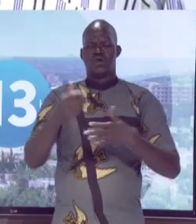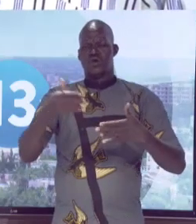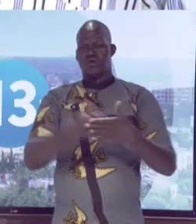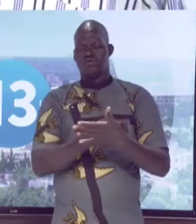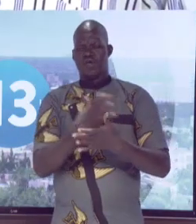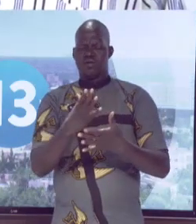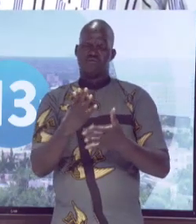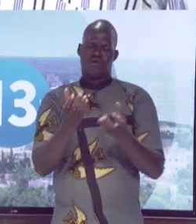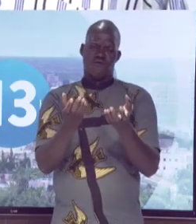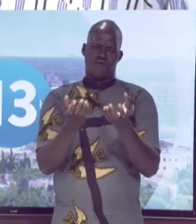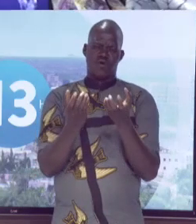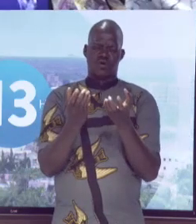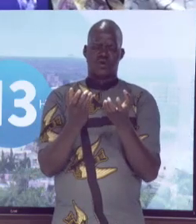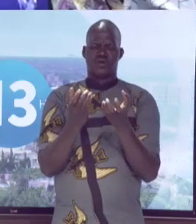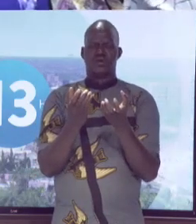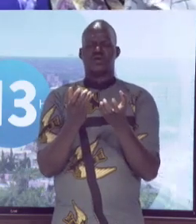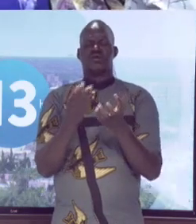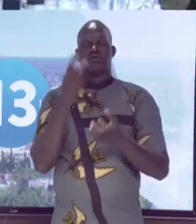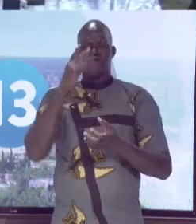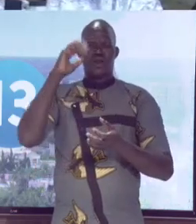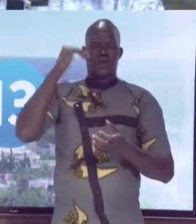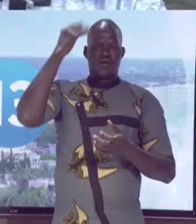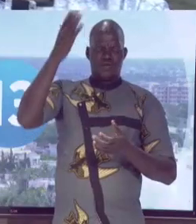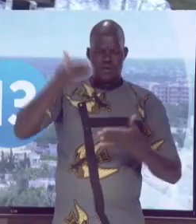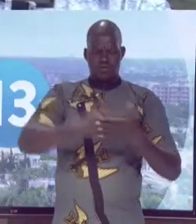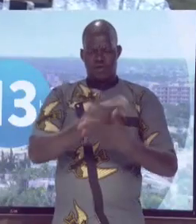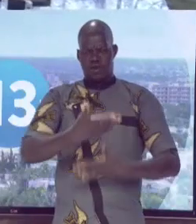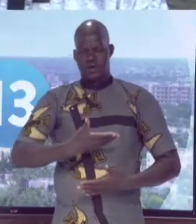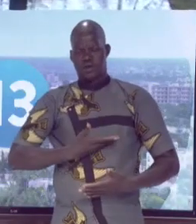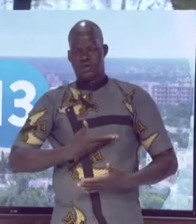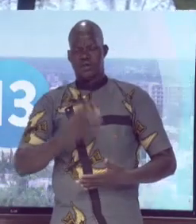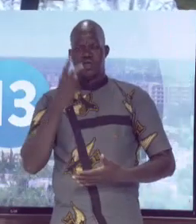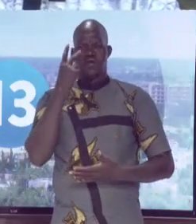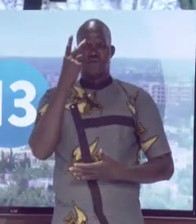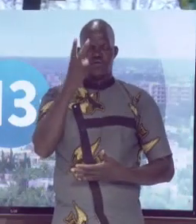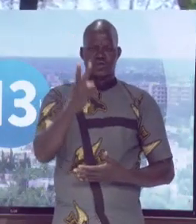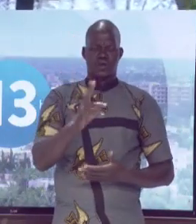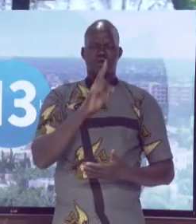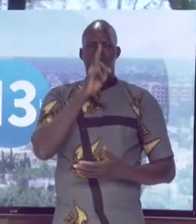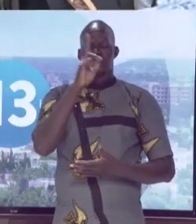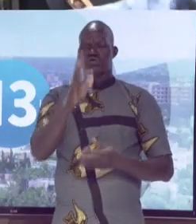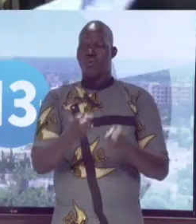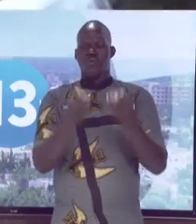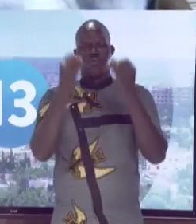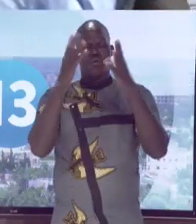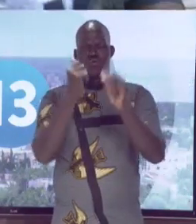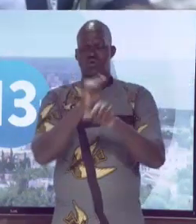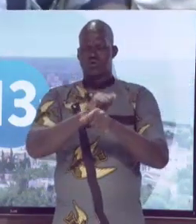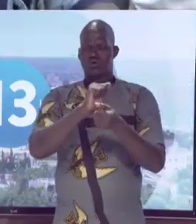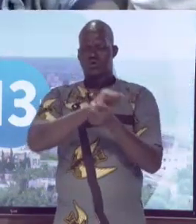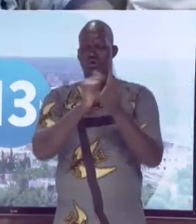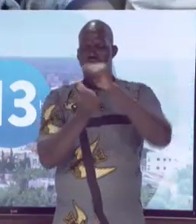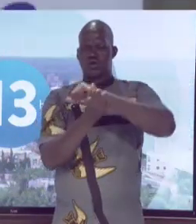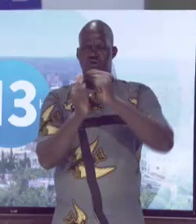de se projeter. En plus de cette nouvelle identité visuelle, ce sont plusieurs innovations qui